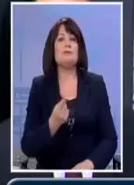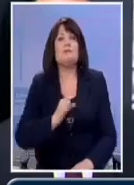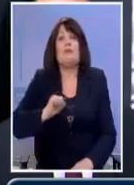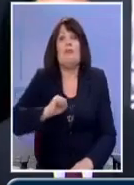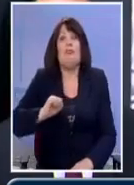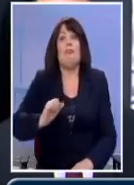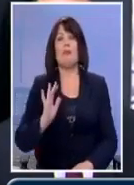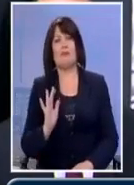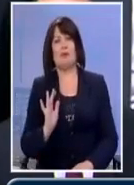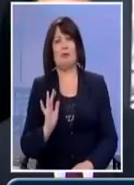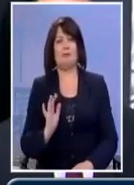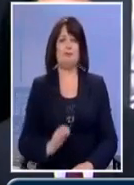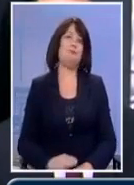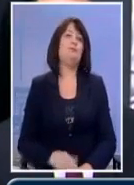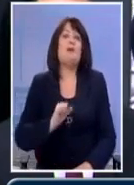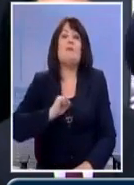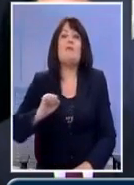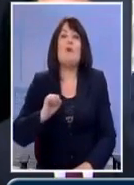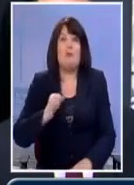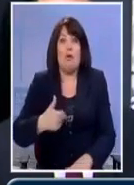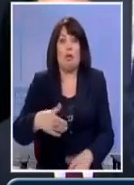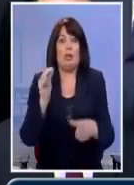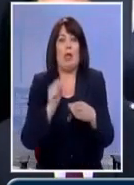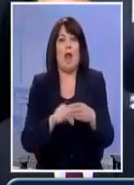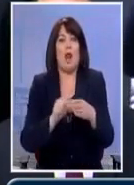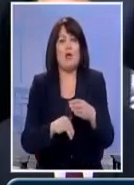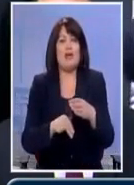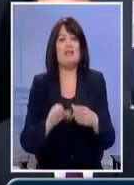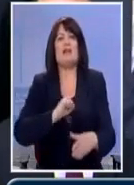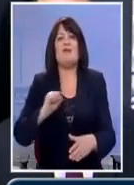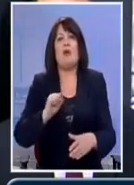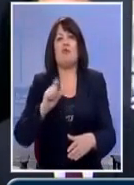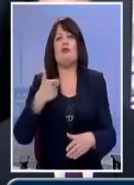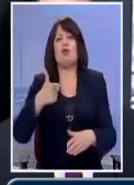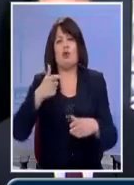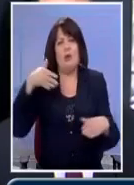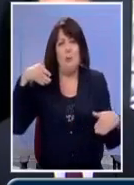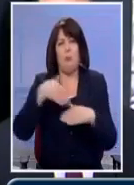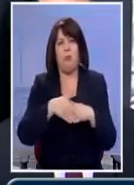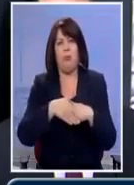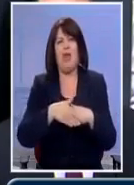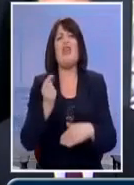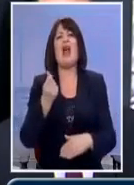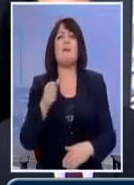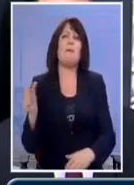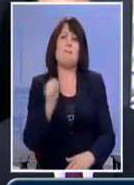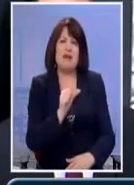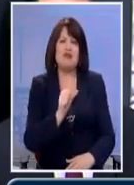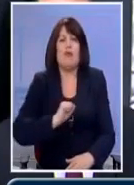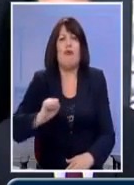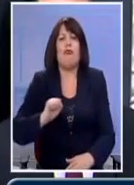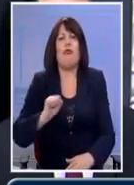φόβος. Ο φόβος των εκλογών, ο φόβος της χρεοκοπίας, ο φόβος της δραχμής, ο φόβος